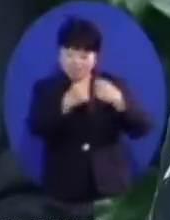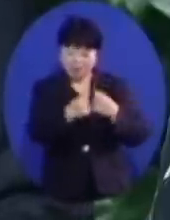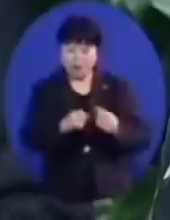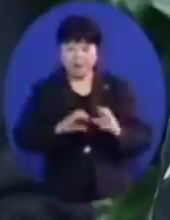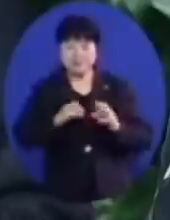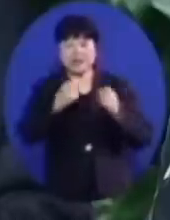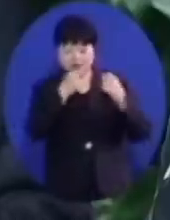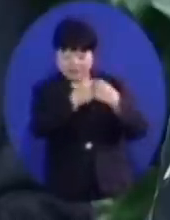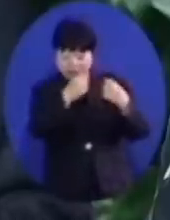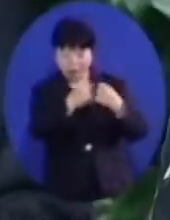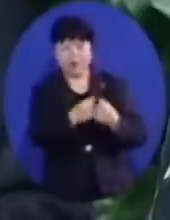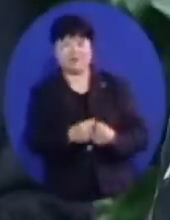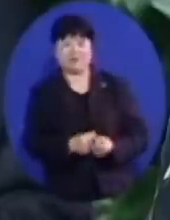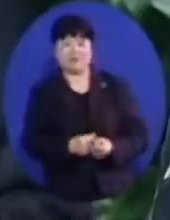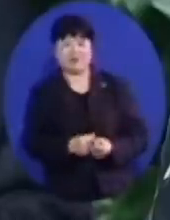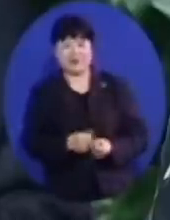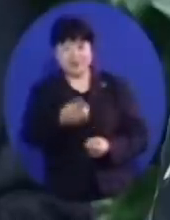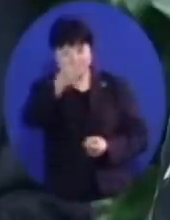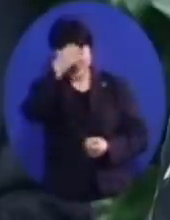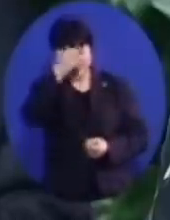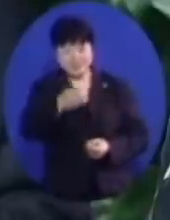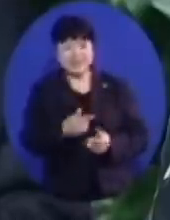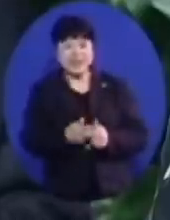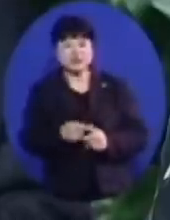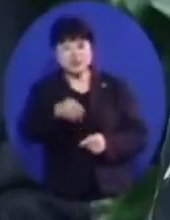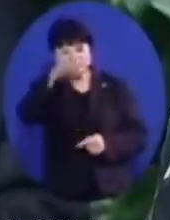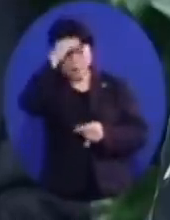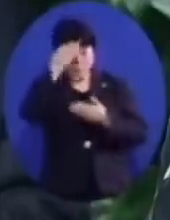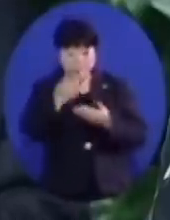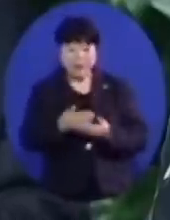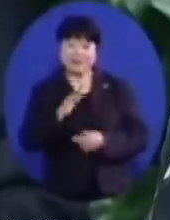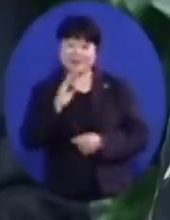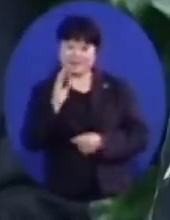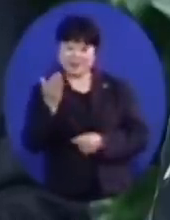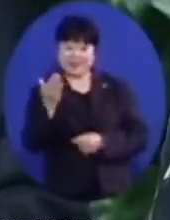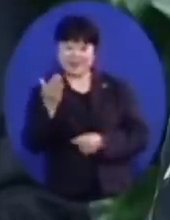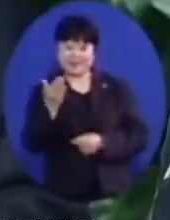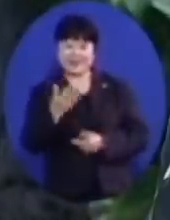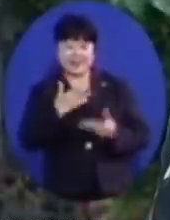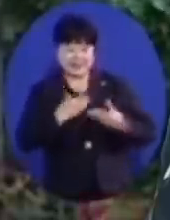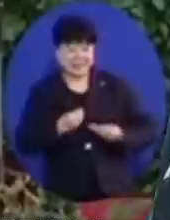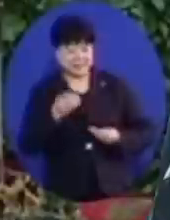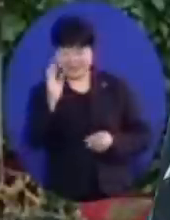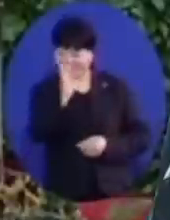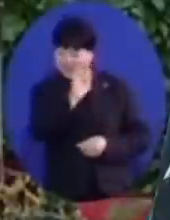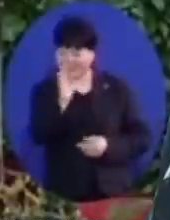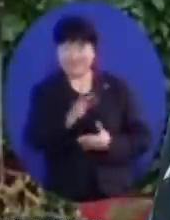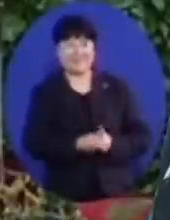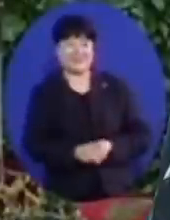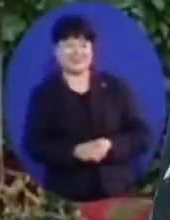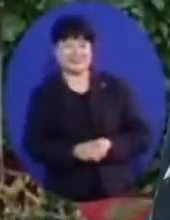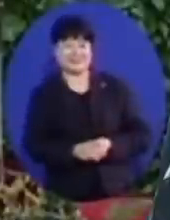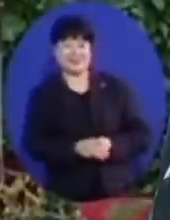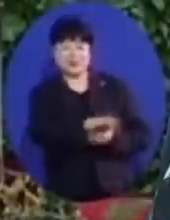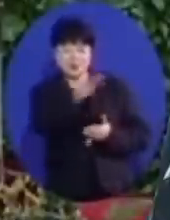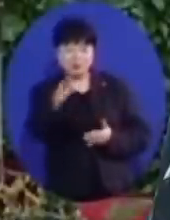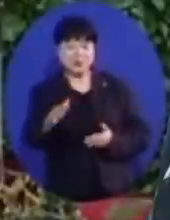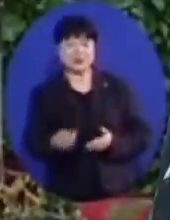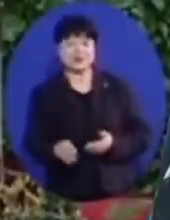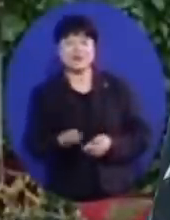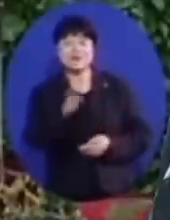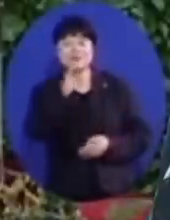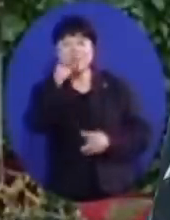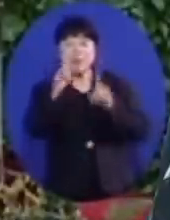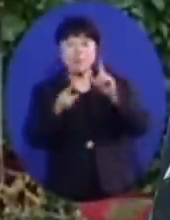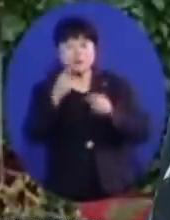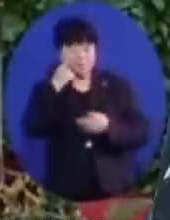세상과 싸우게 되고 우리는 그리스도의 모습을 닮아가게 된 것입니다 그러므로 여러분 낙심하면 안 되는 것임이 우리도 우리의 실상을